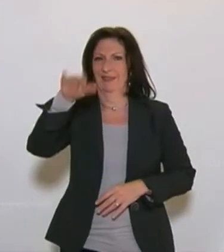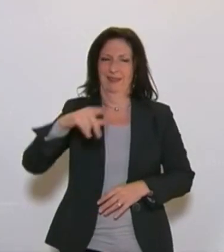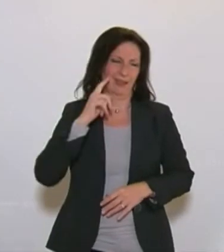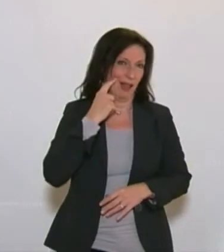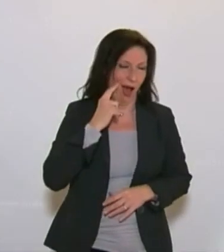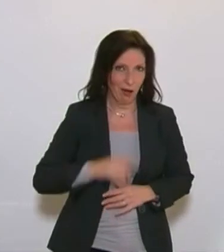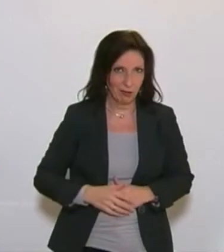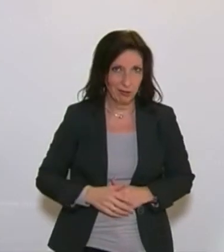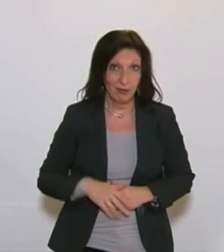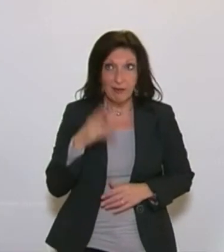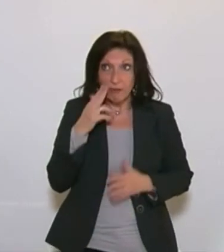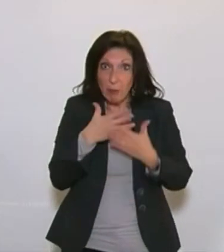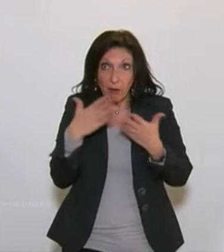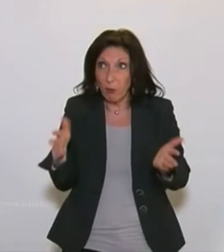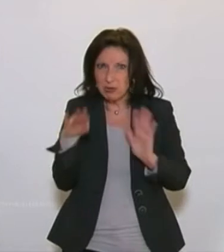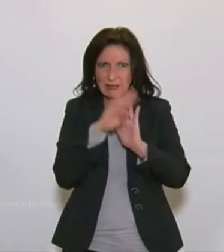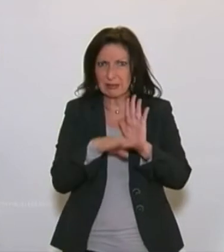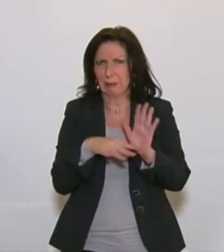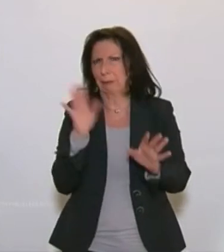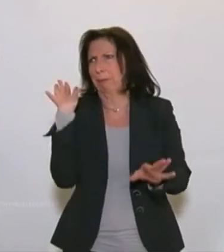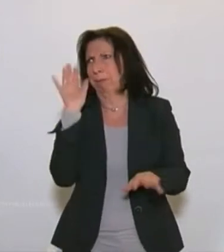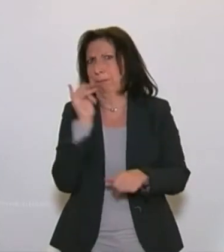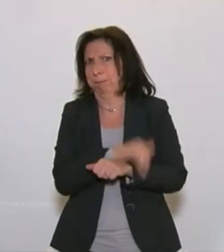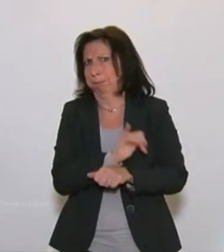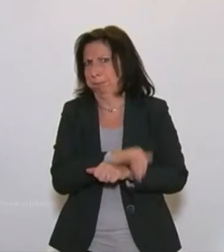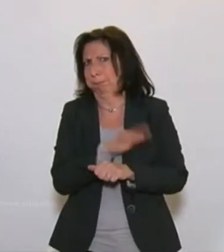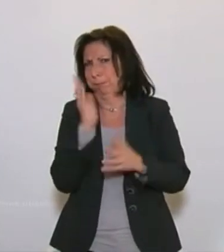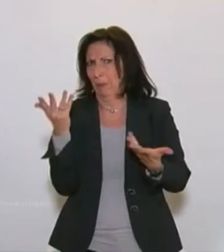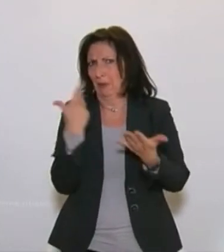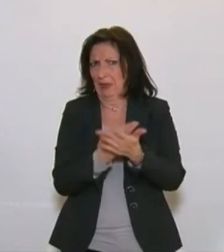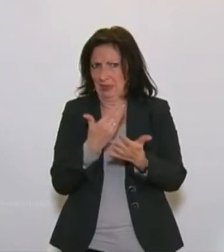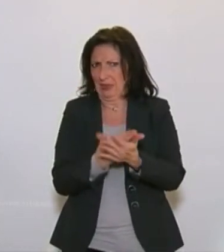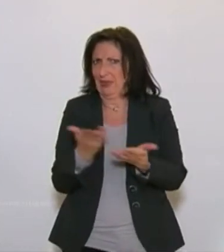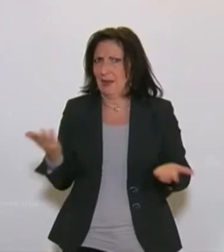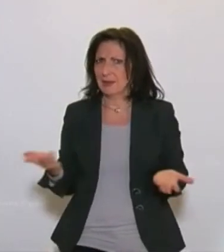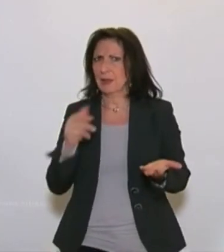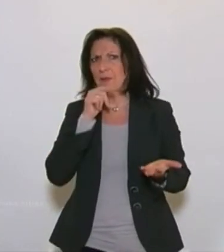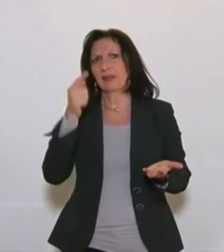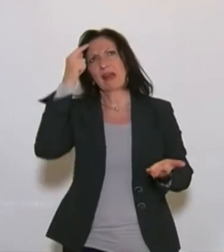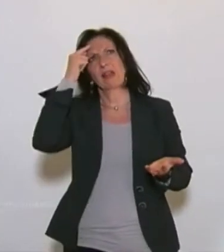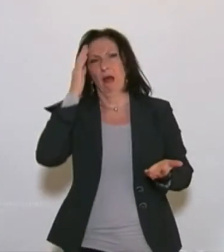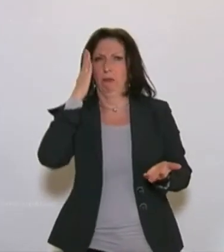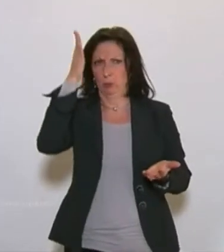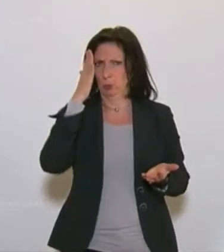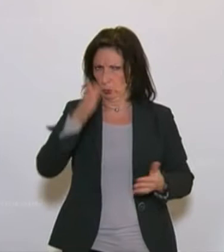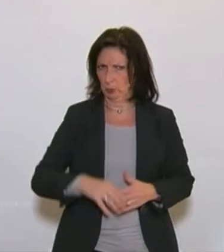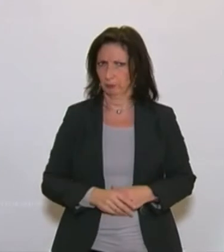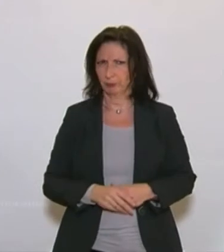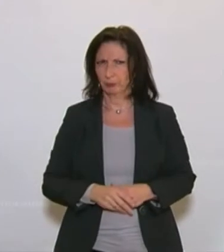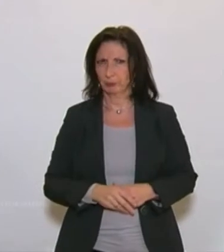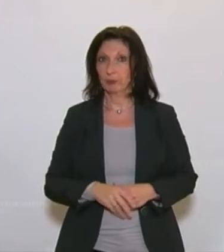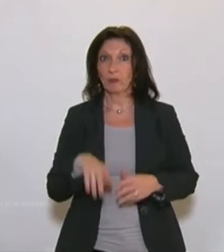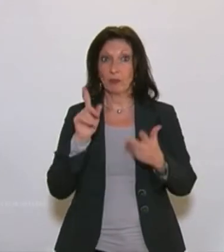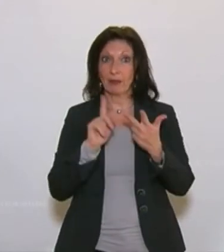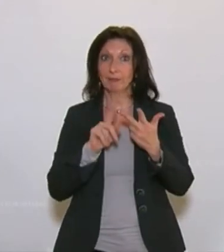Den Großen ist dieses Gesetz egal, und dementsprechend ist es auch hier kurzfristig und undurchdacht. Und dann kommt der große